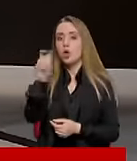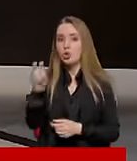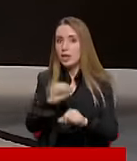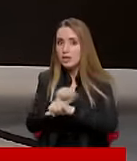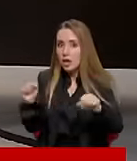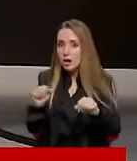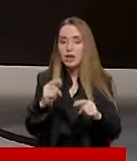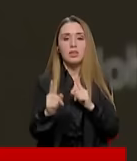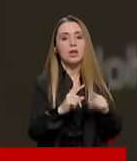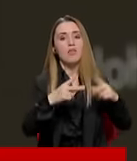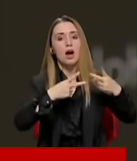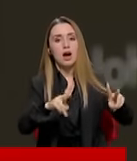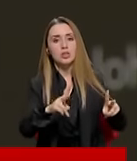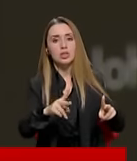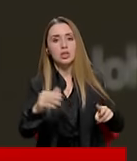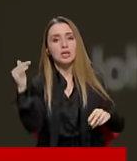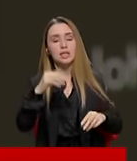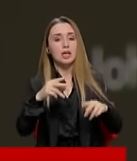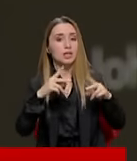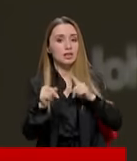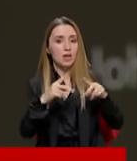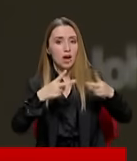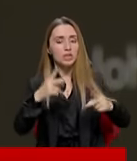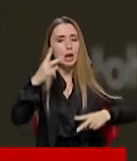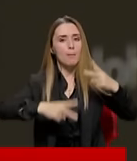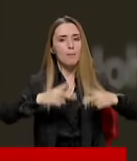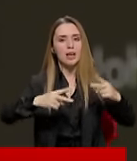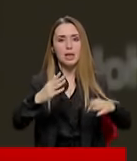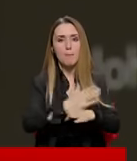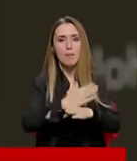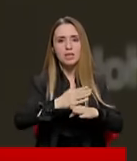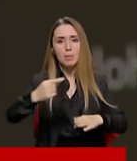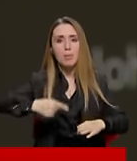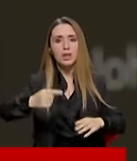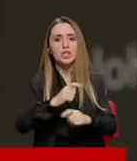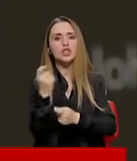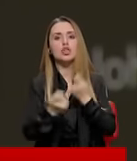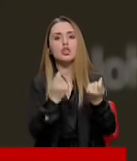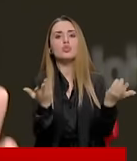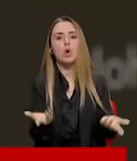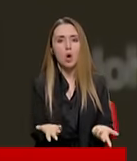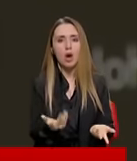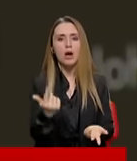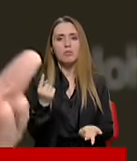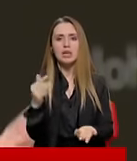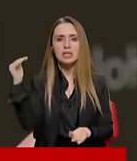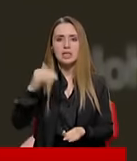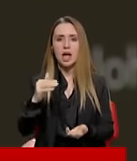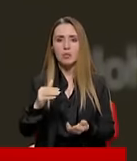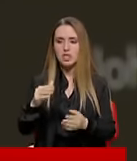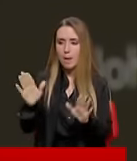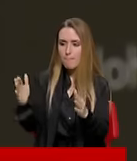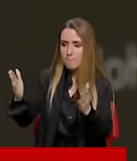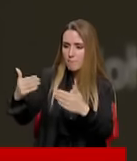denildi açtık getirenlere daha aştık Çünkü orada bazı aletler hiç çalışmamış bir kısmı gelmiş ambalajıyla